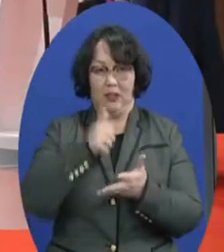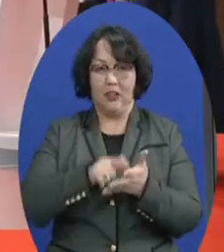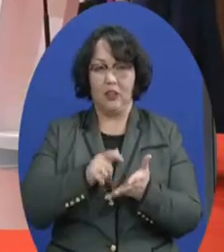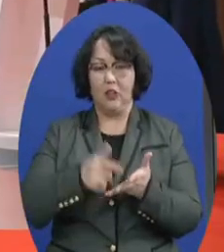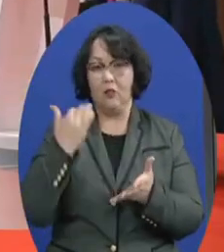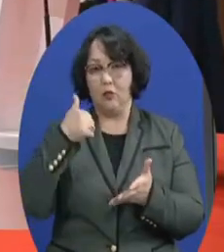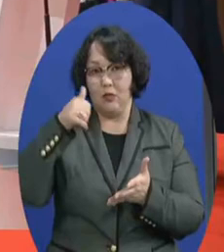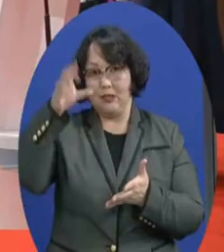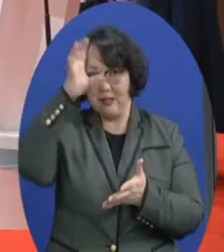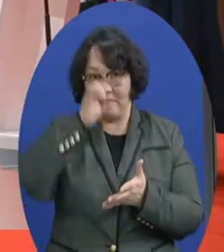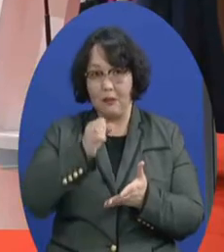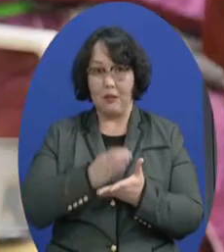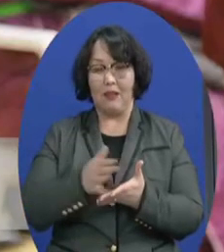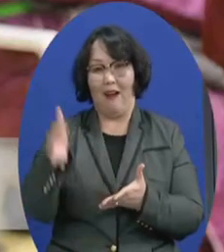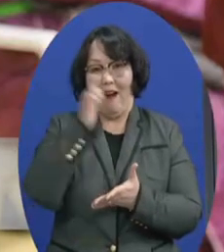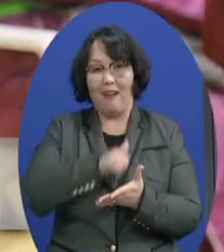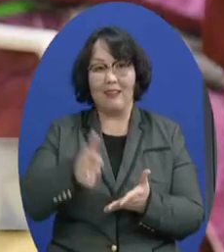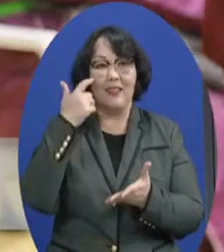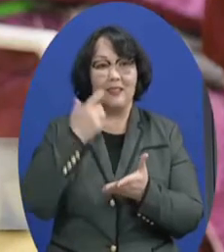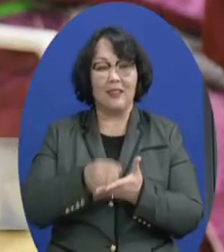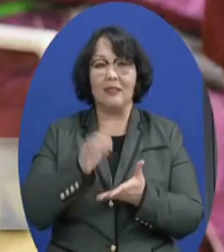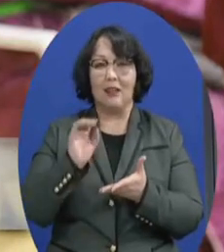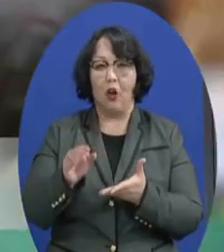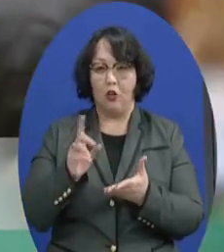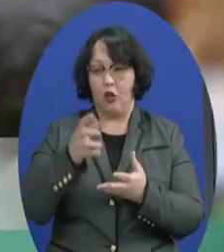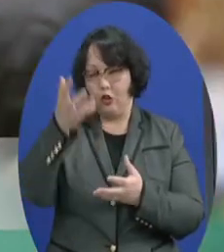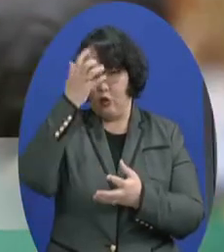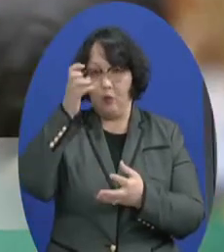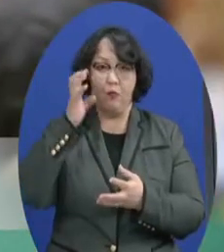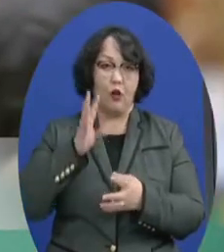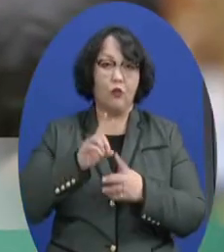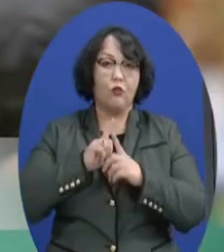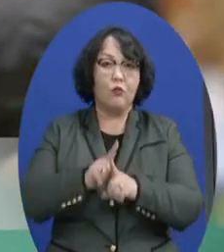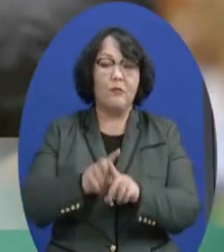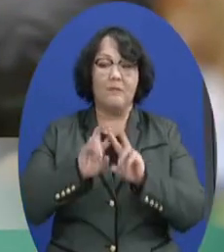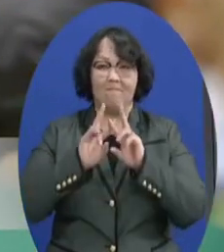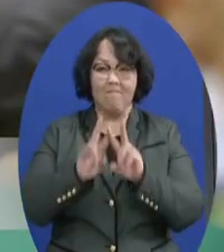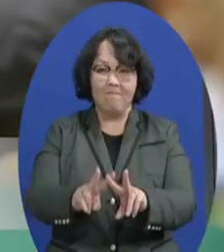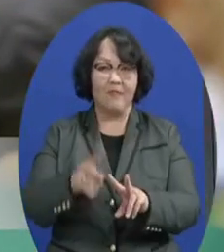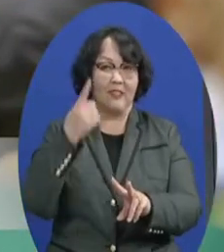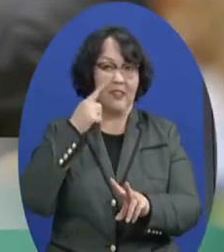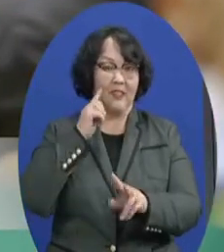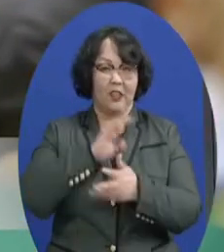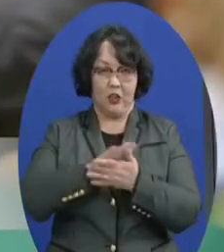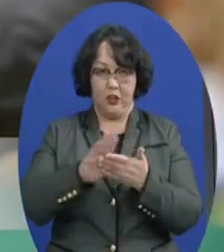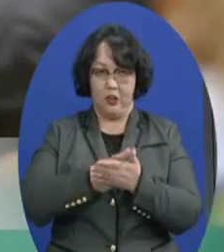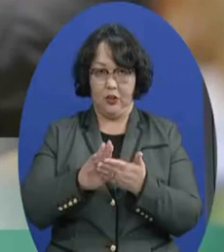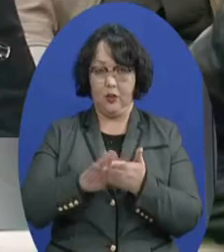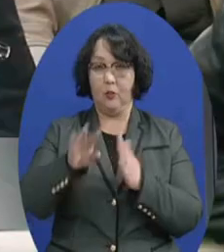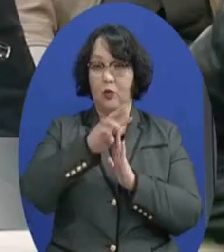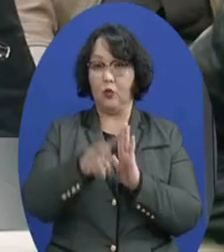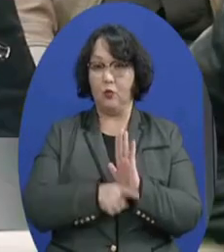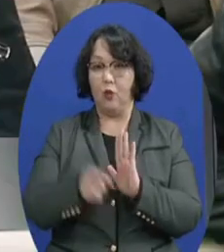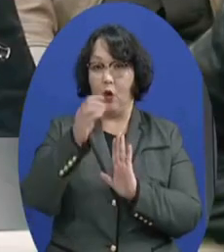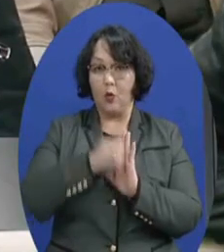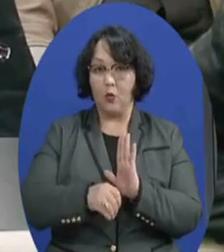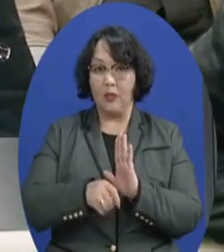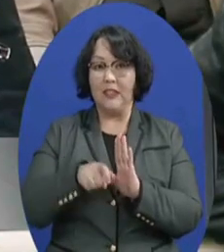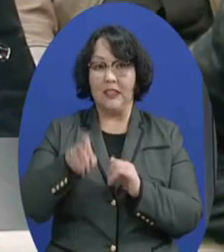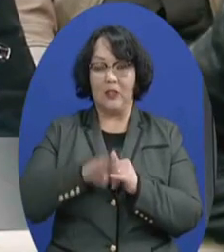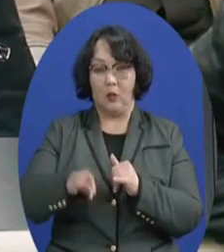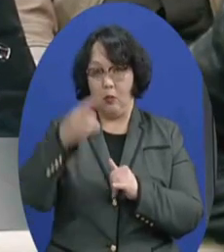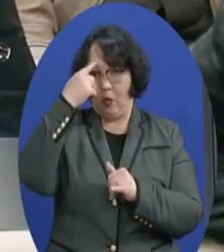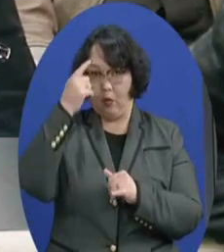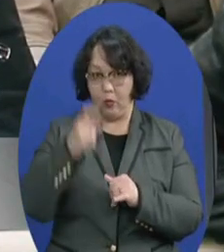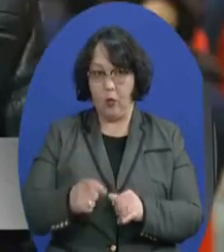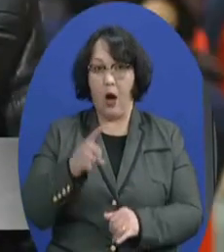сайд байхдаа хангалттай тавьсан одоо төрийн бодлогоор үргэлжлүүлэн дэмжихээ илэрхийлж шин санаачлалуудыг мөрийн хөтөлбөртөө тусгачээ. Энэ бүхний эцэст